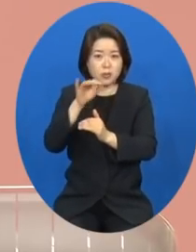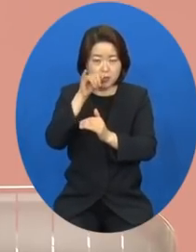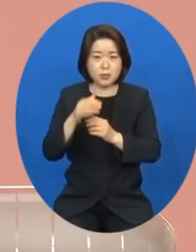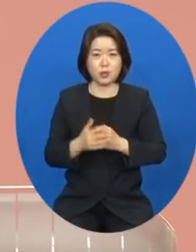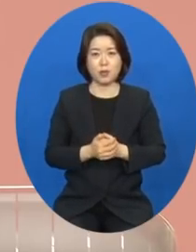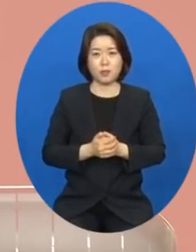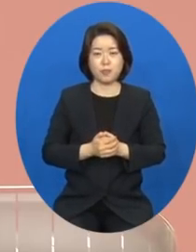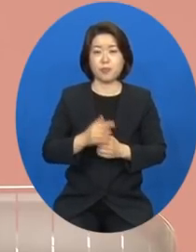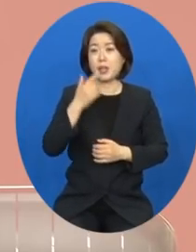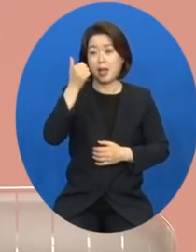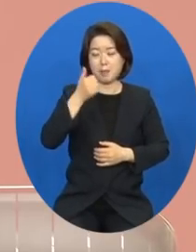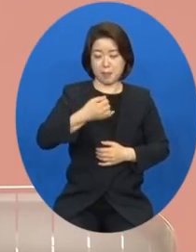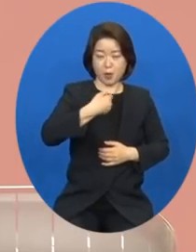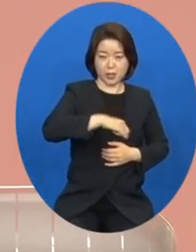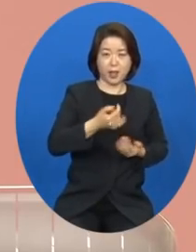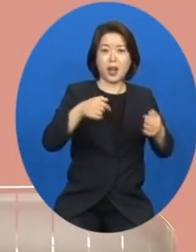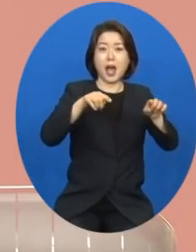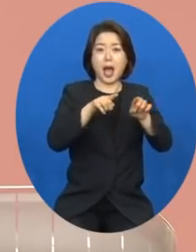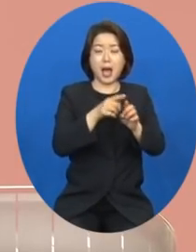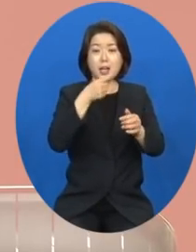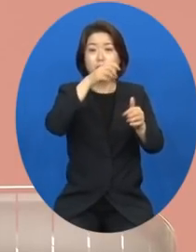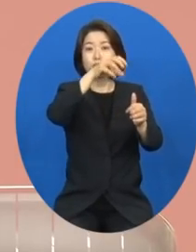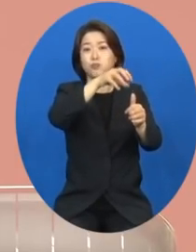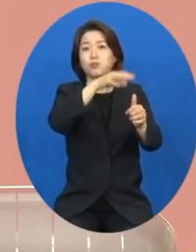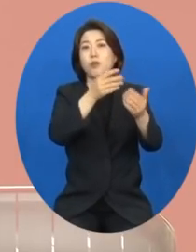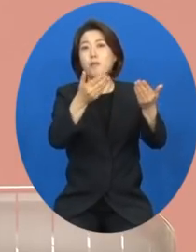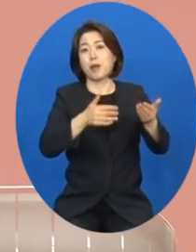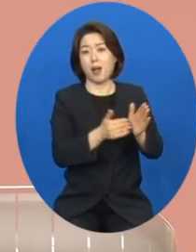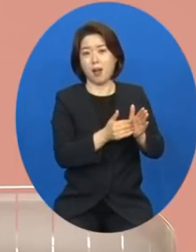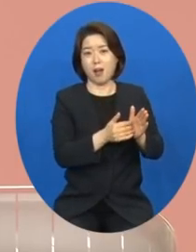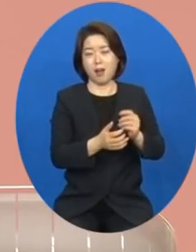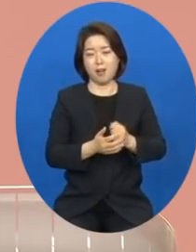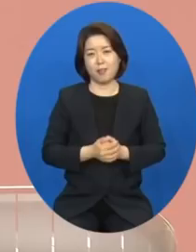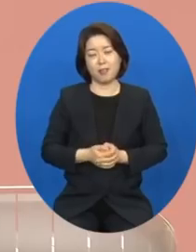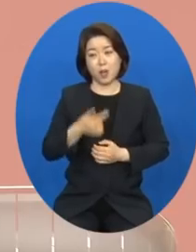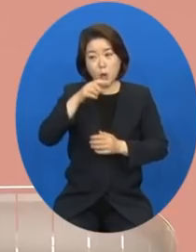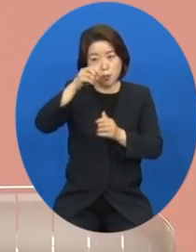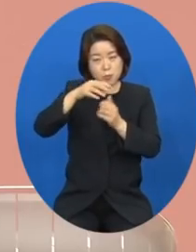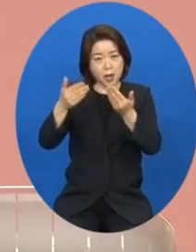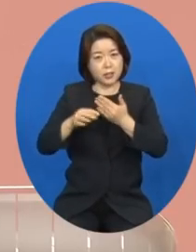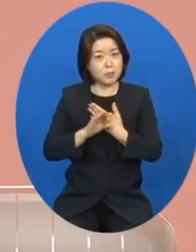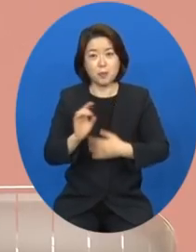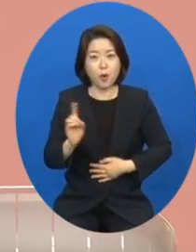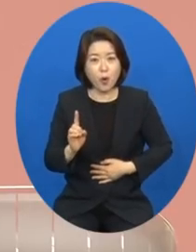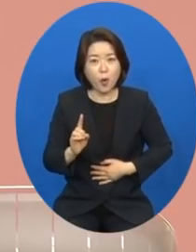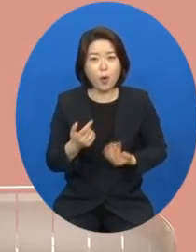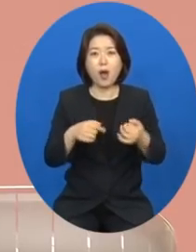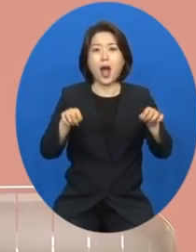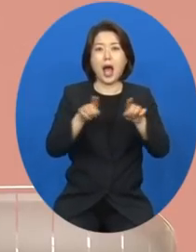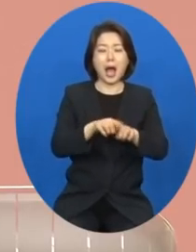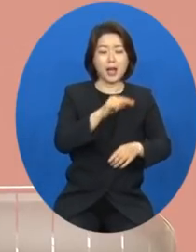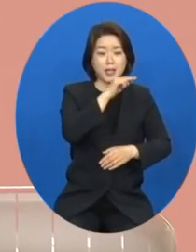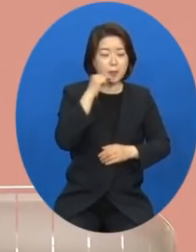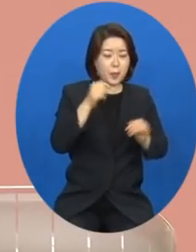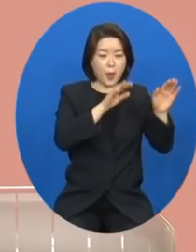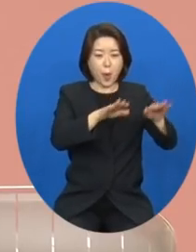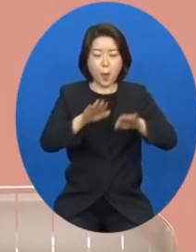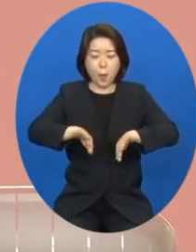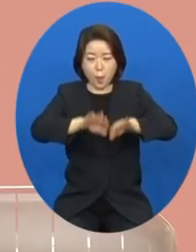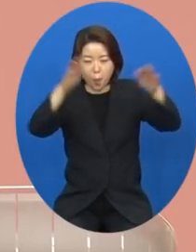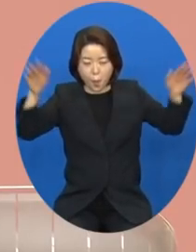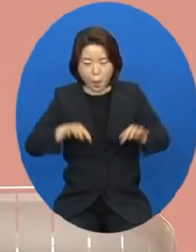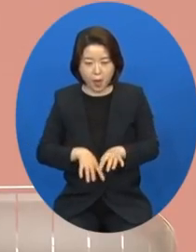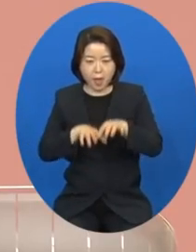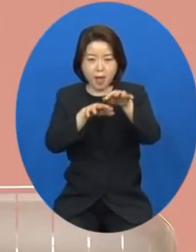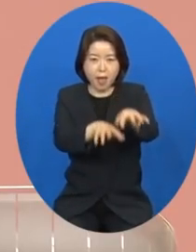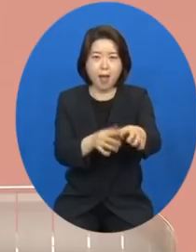아빠와 딸이 함께 세례를 받았습니다 여러분 세례받은 거면 뭐 한 거라구요 함께 홍해를 건넌